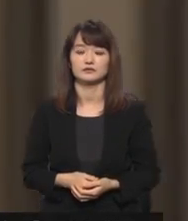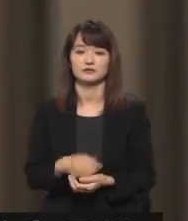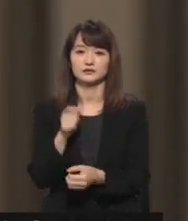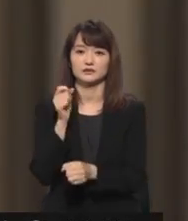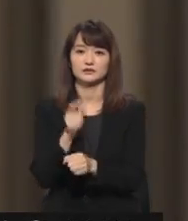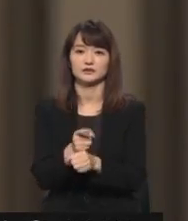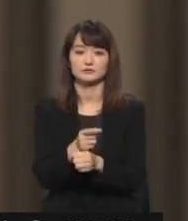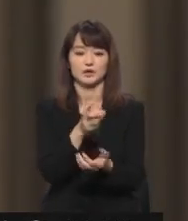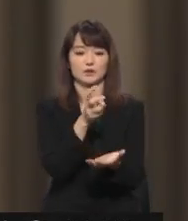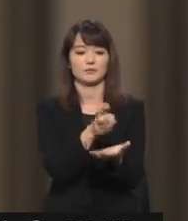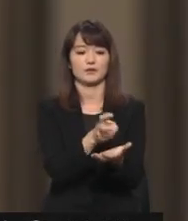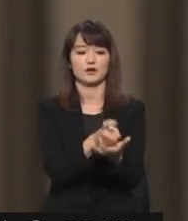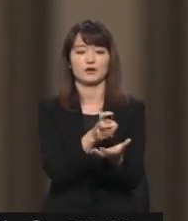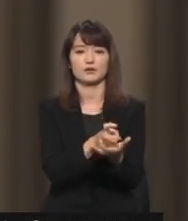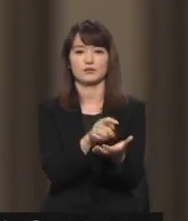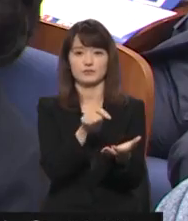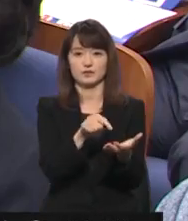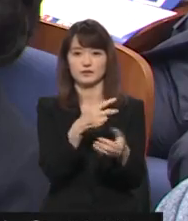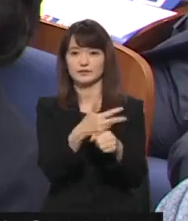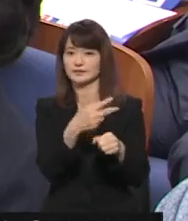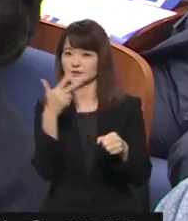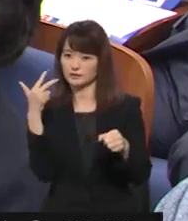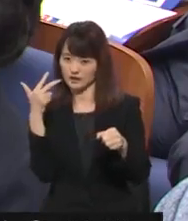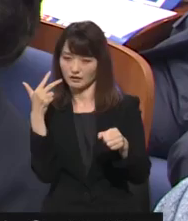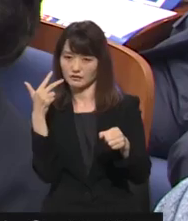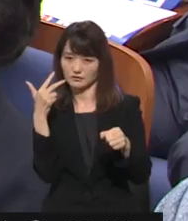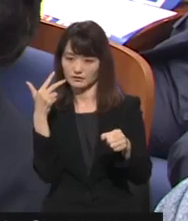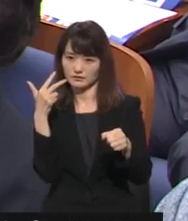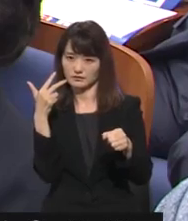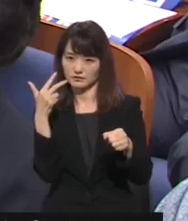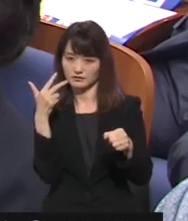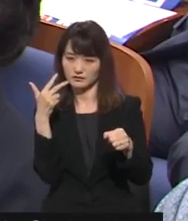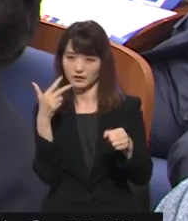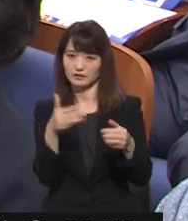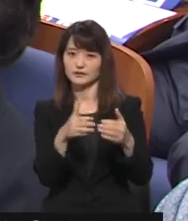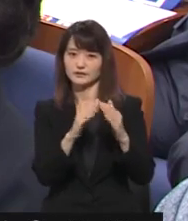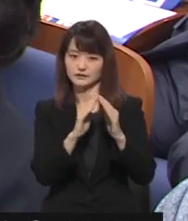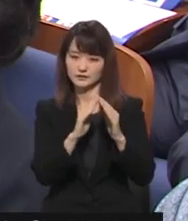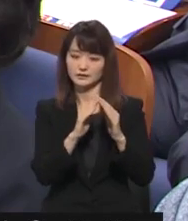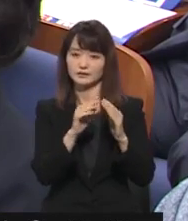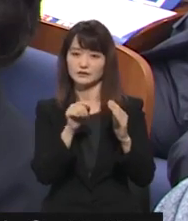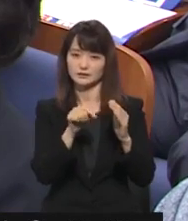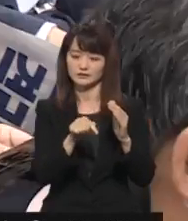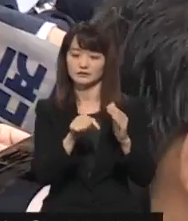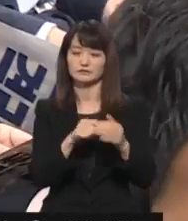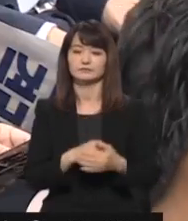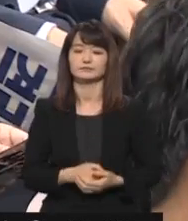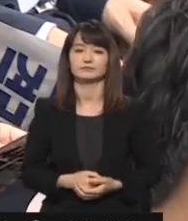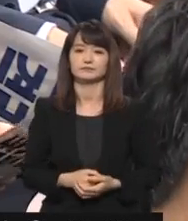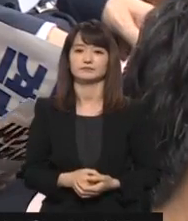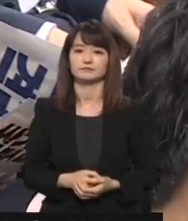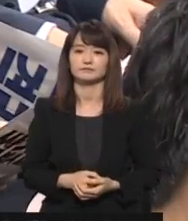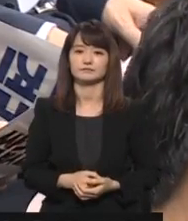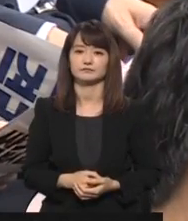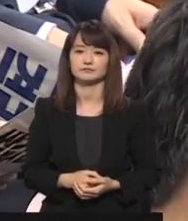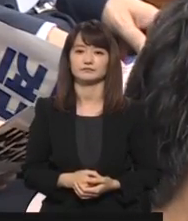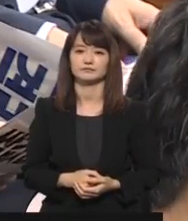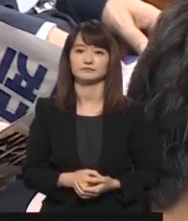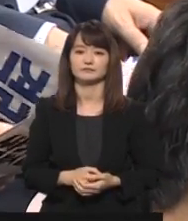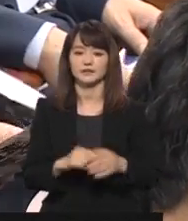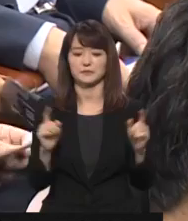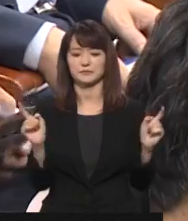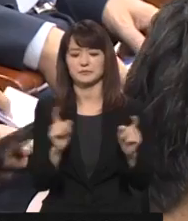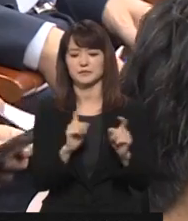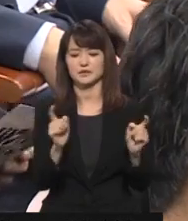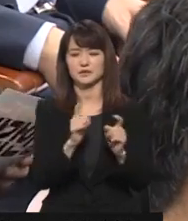이 저항 자체가 7 년 전에서 이 생긴 매우 오래전 에서 문화 된 조항 이라고 볼 수 있기 때문에 불필요한 논쟁과